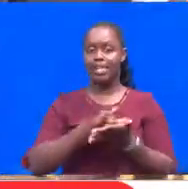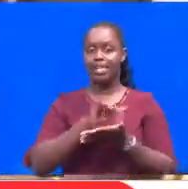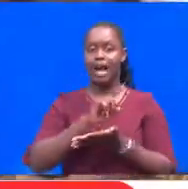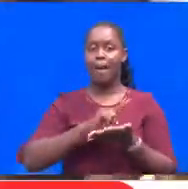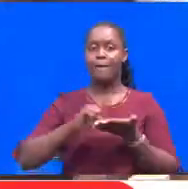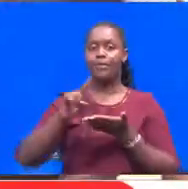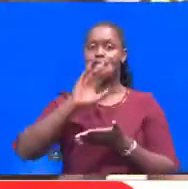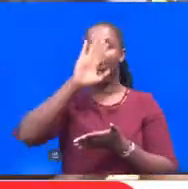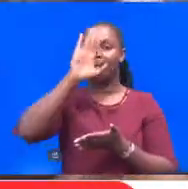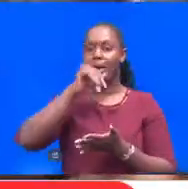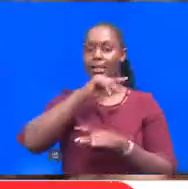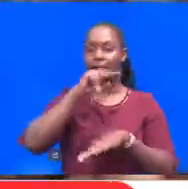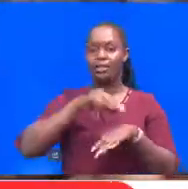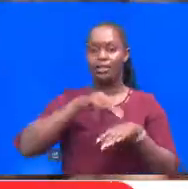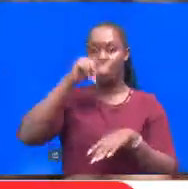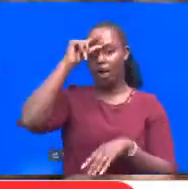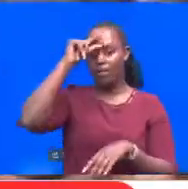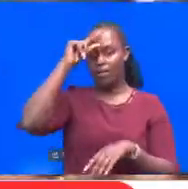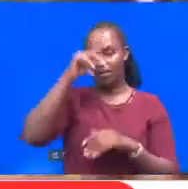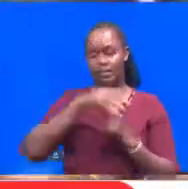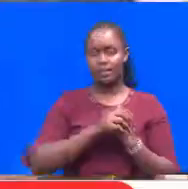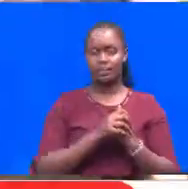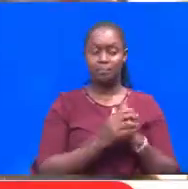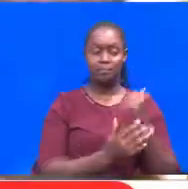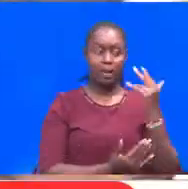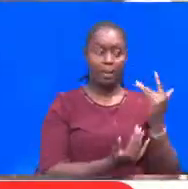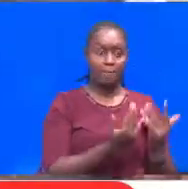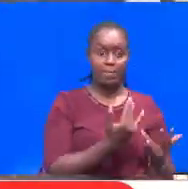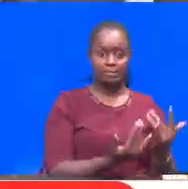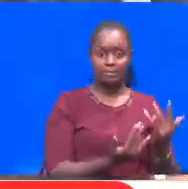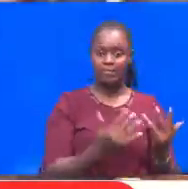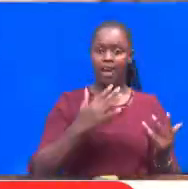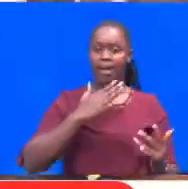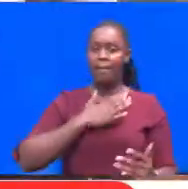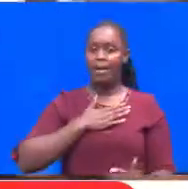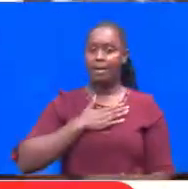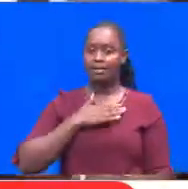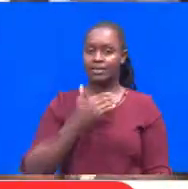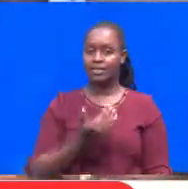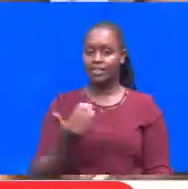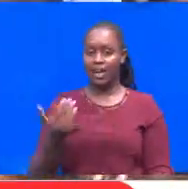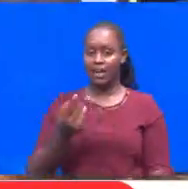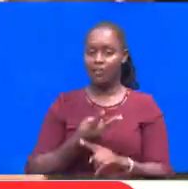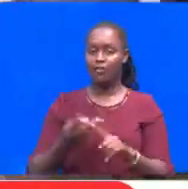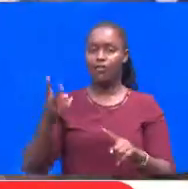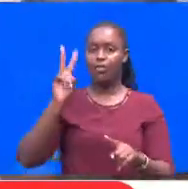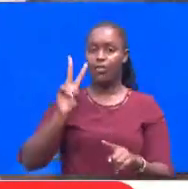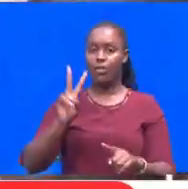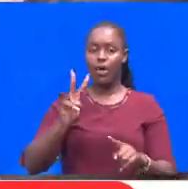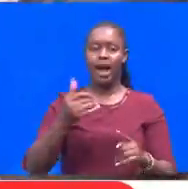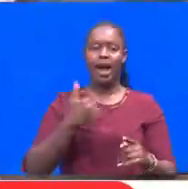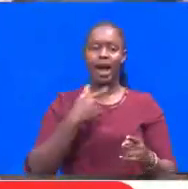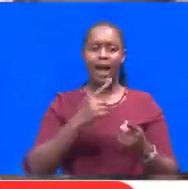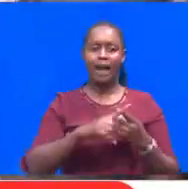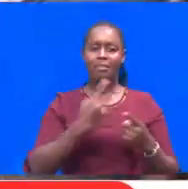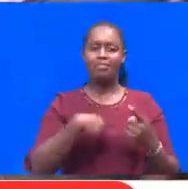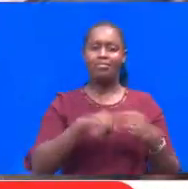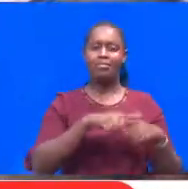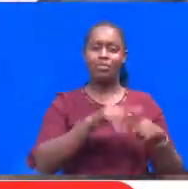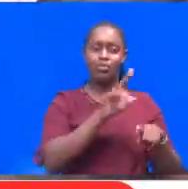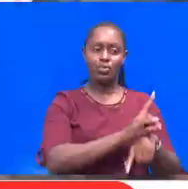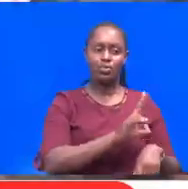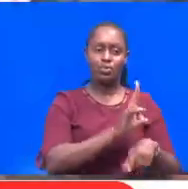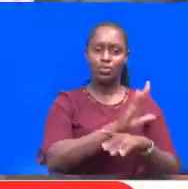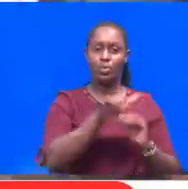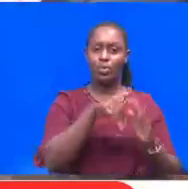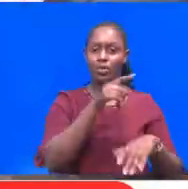vitu za loto. Mtoto wangu amepotelea kwa hizi vitu. Na ni mtoto wa form 2. Ukienda ndani ni watoto wadogo tu wako katika hizi vitu.